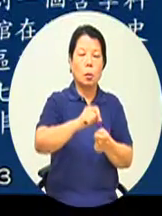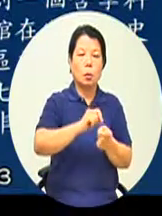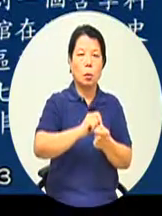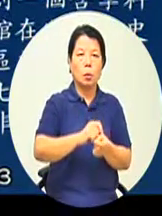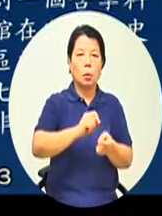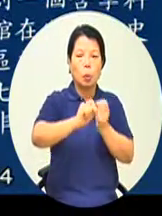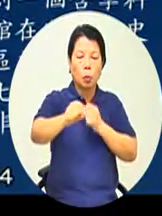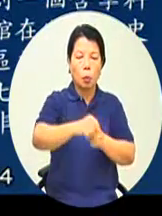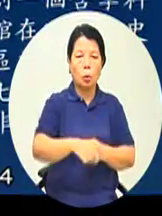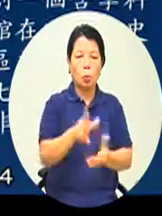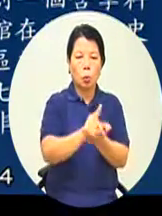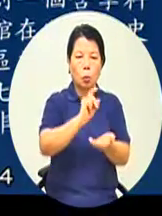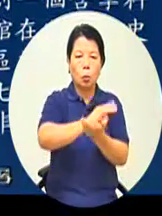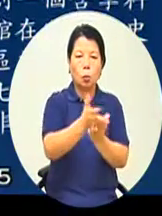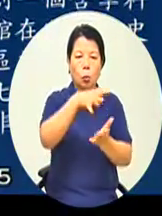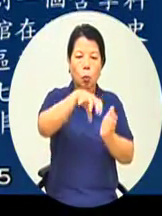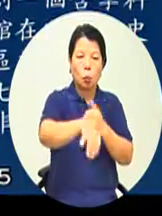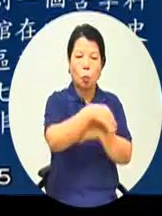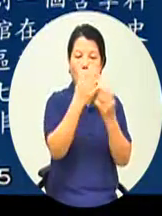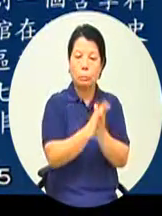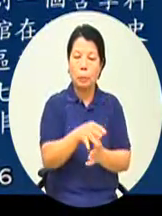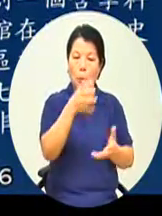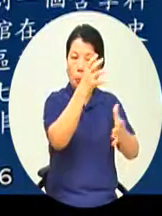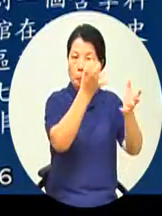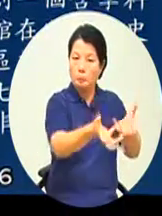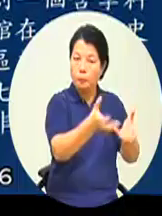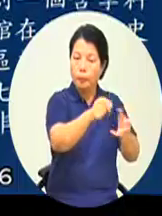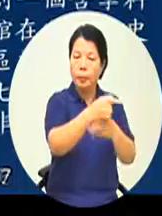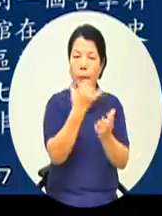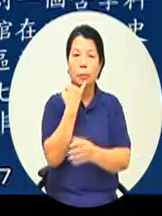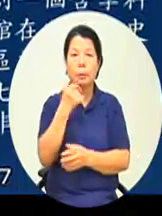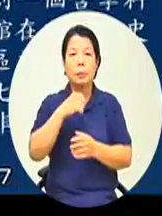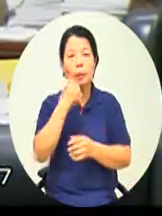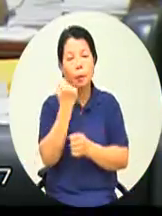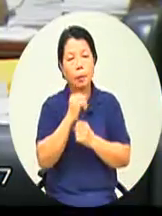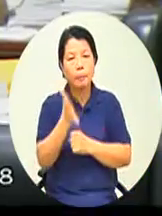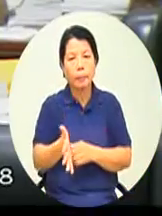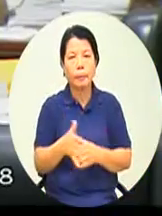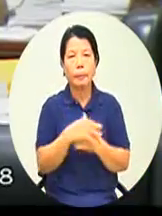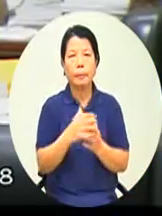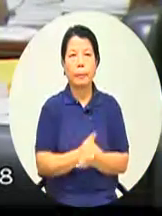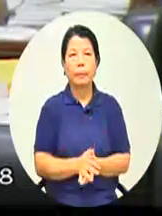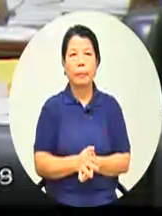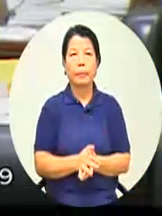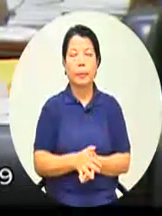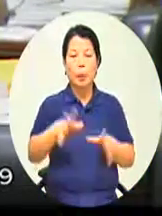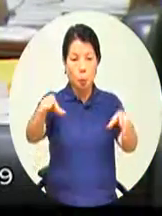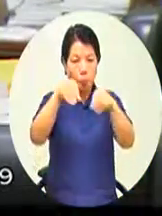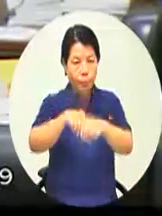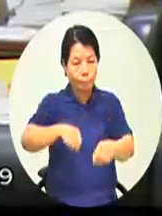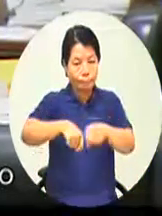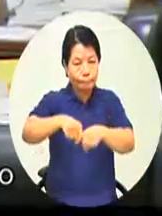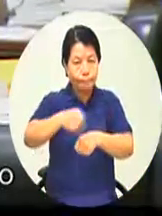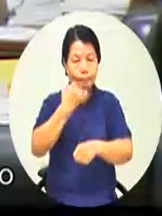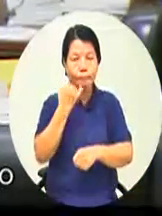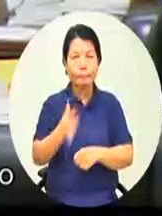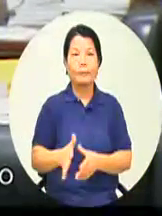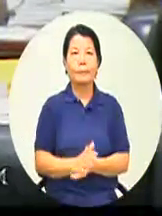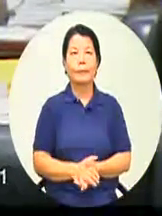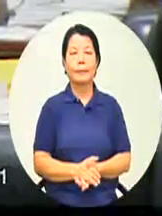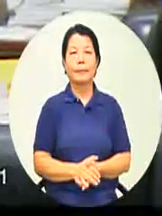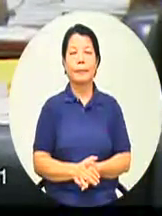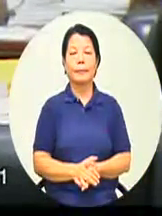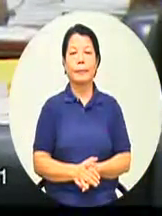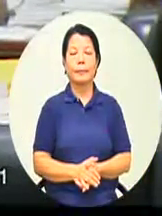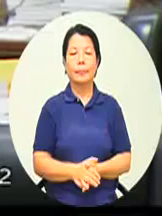请教局长，是不是可行？我们是不是可以把它列为我们的考量方案？ 来，请局长回应。 对，局长，